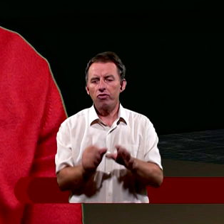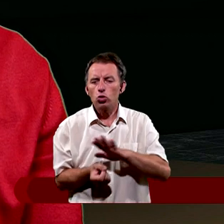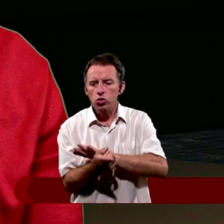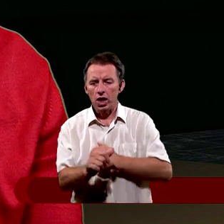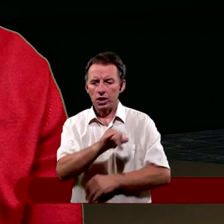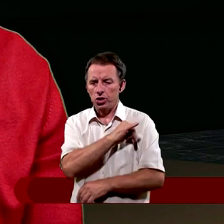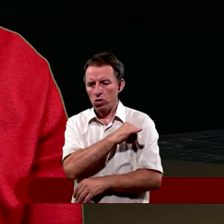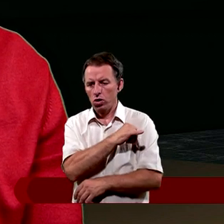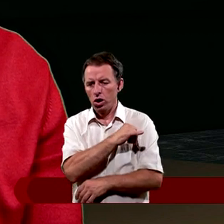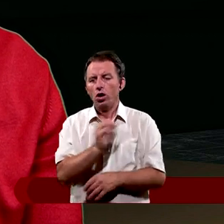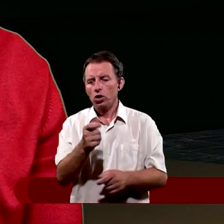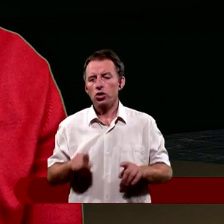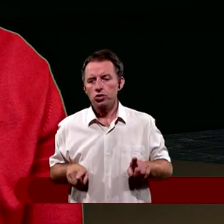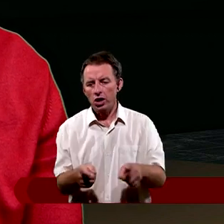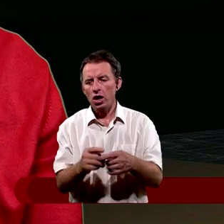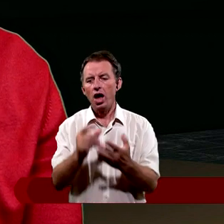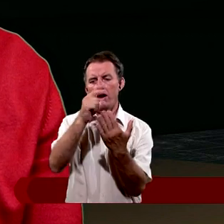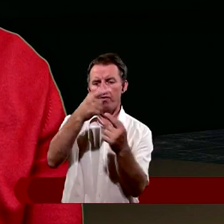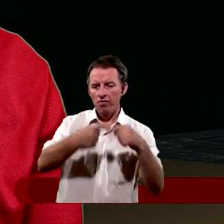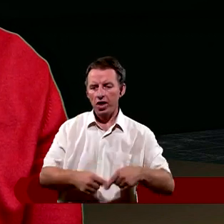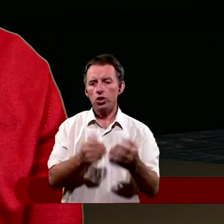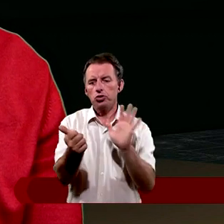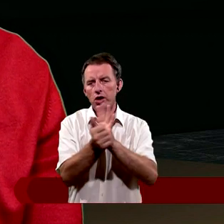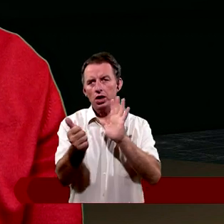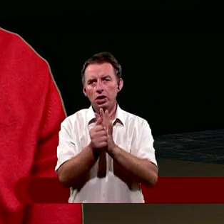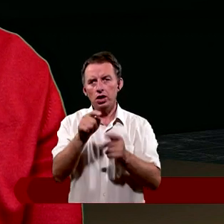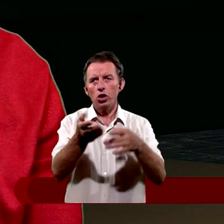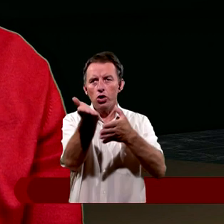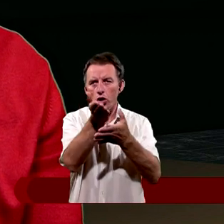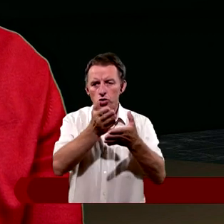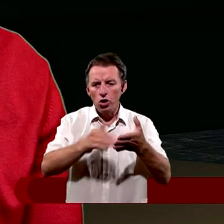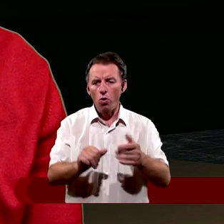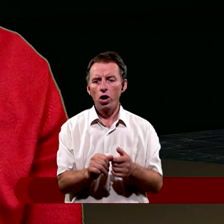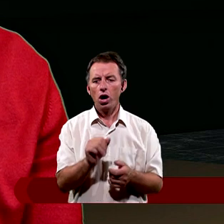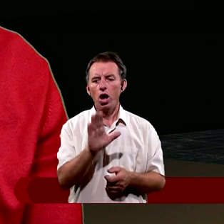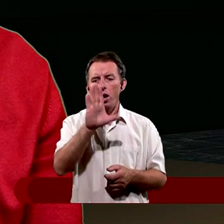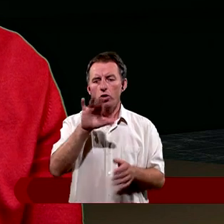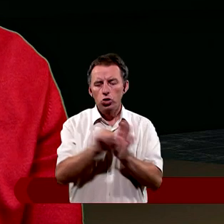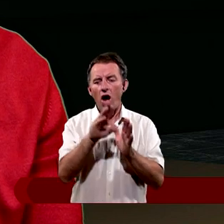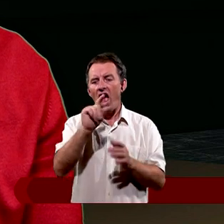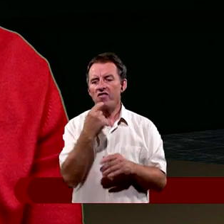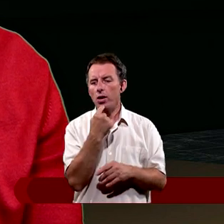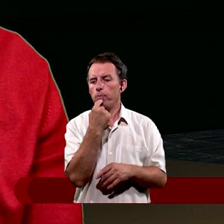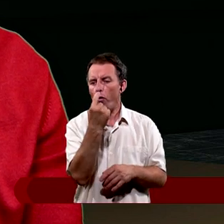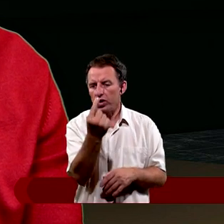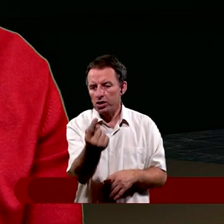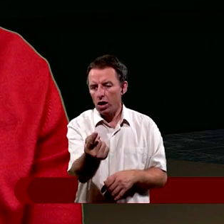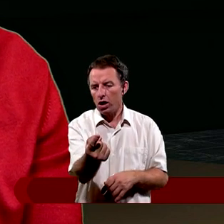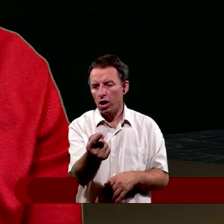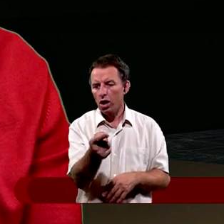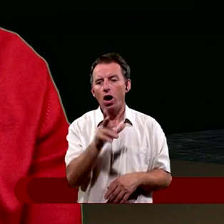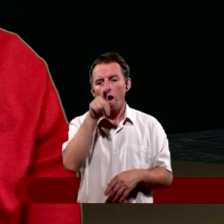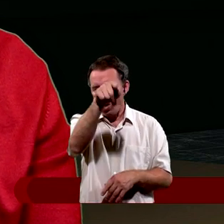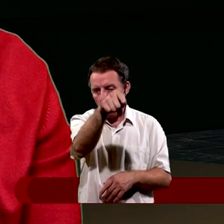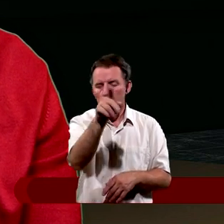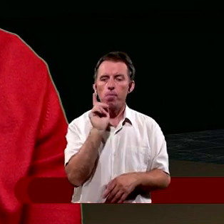grzechu, to co się dzieje? Werset 16 tego trzeciego rozdziału. Do Ewy Pan Bóg powiedział, on